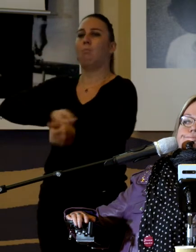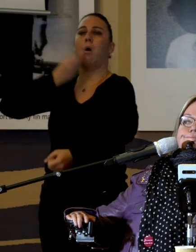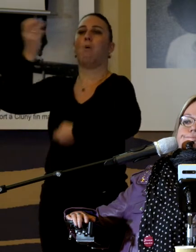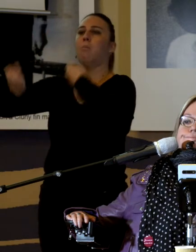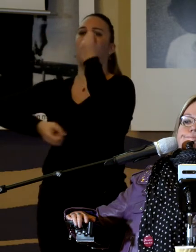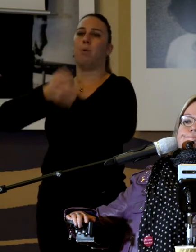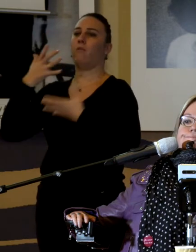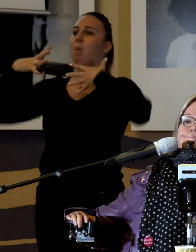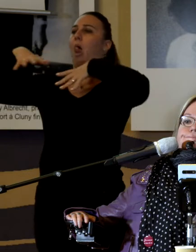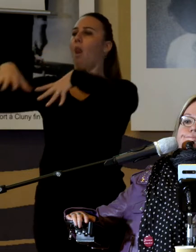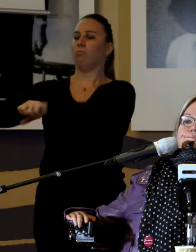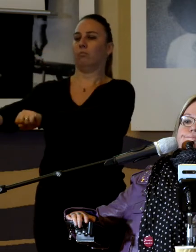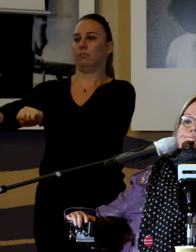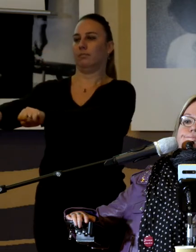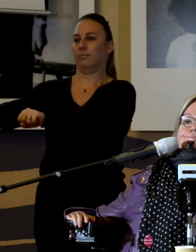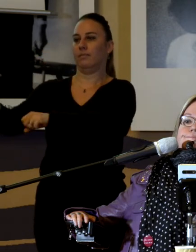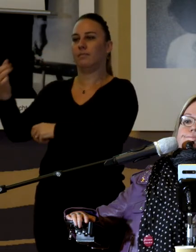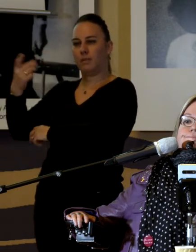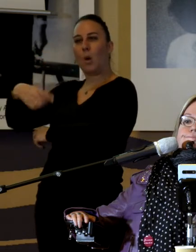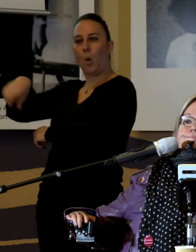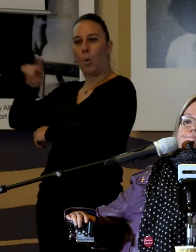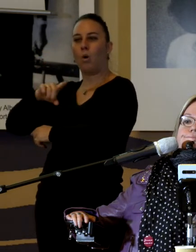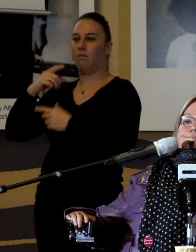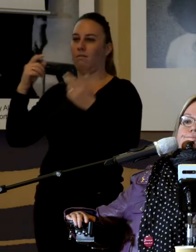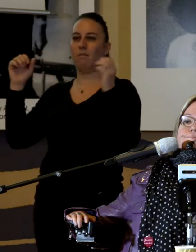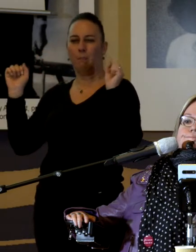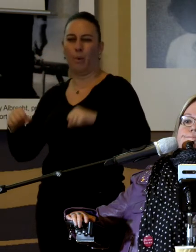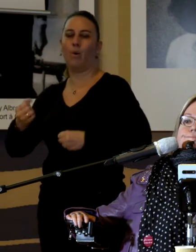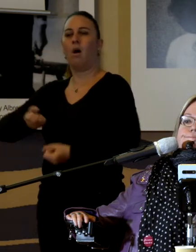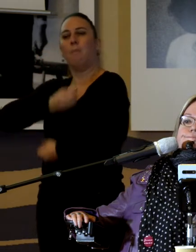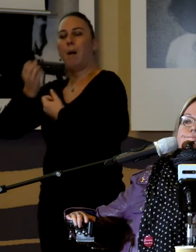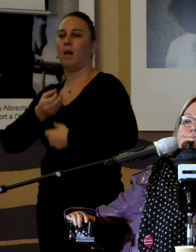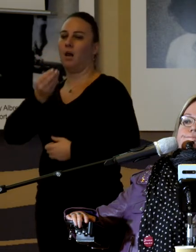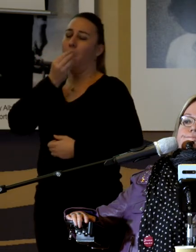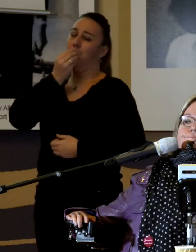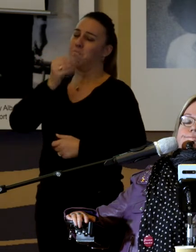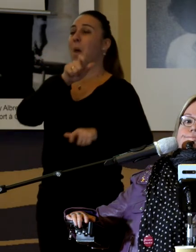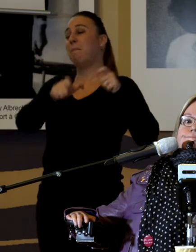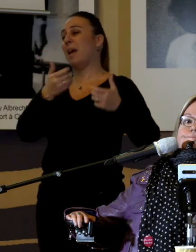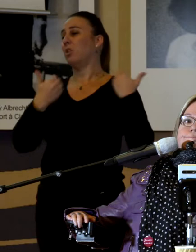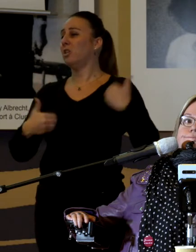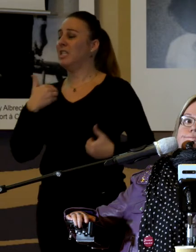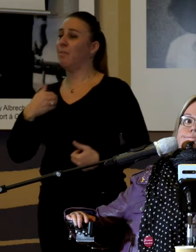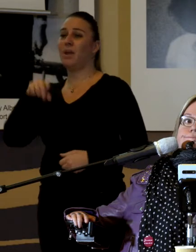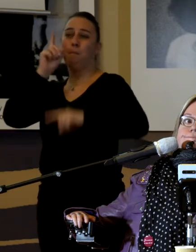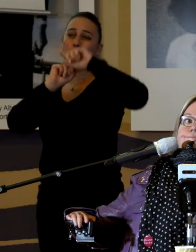c'est-à-dire qui peuvent s'arroger le droit de dire ce qui est bon pour les personnes handicapées,